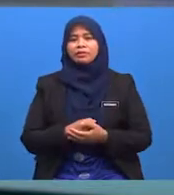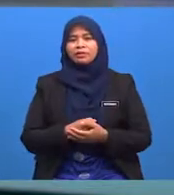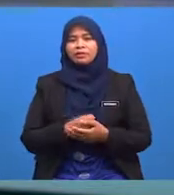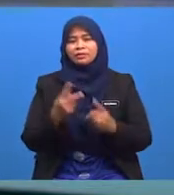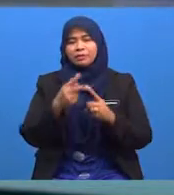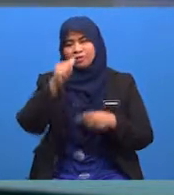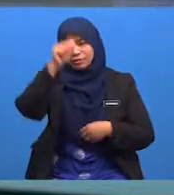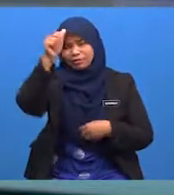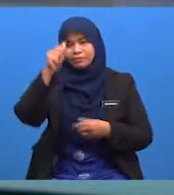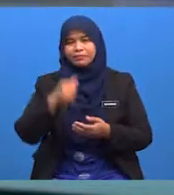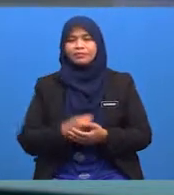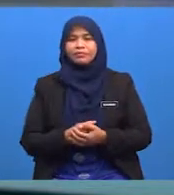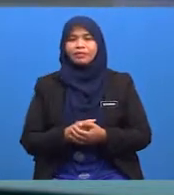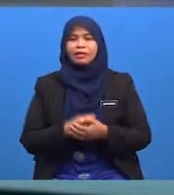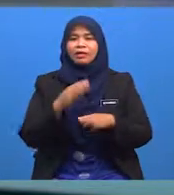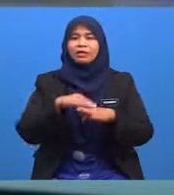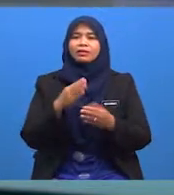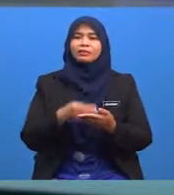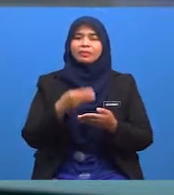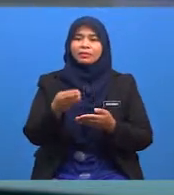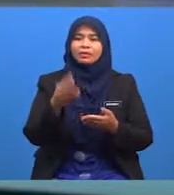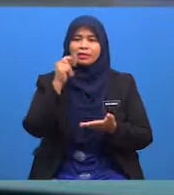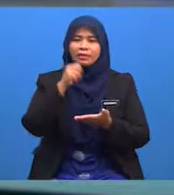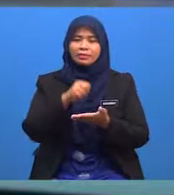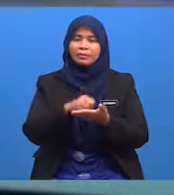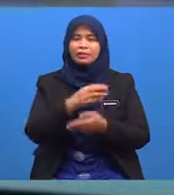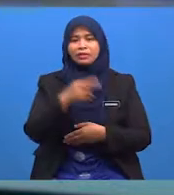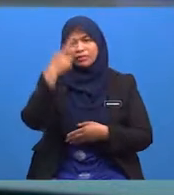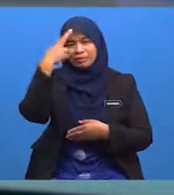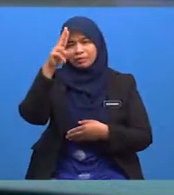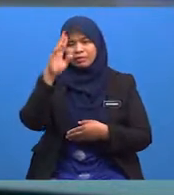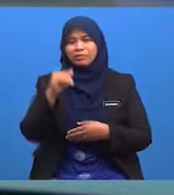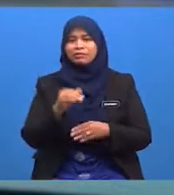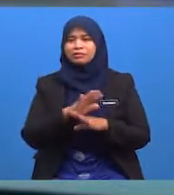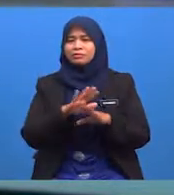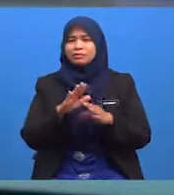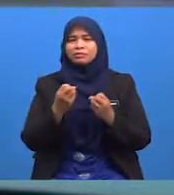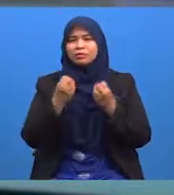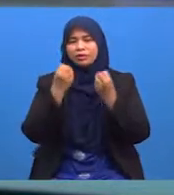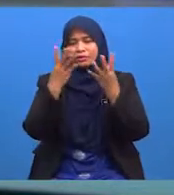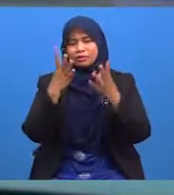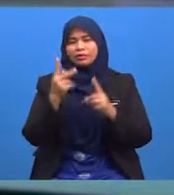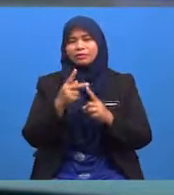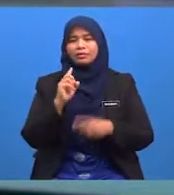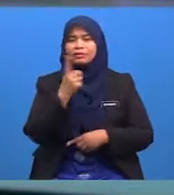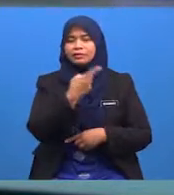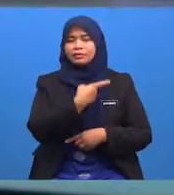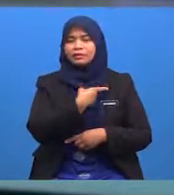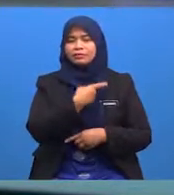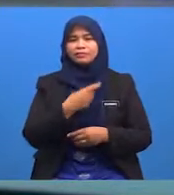Allah SWT atas pemberian nikmat dan rahmat yang tidak terhingga kepada kita semua.